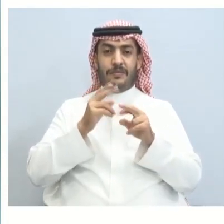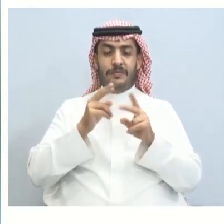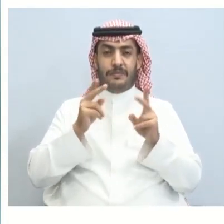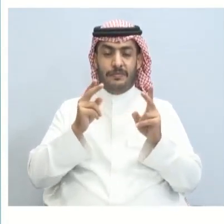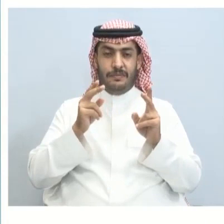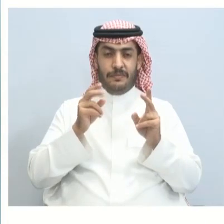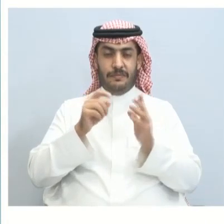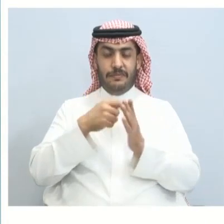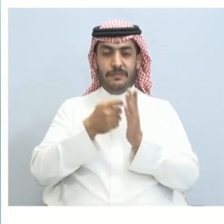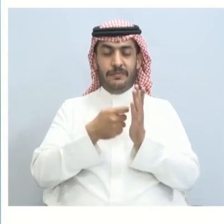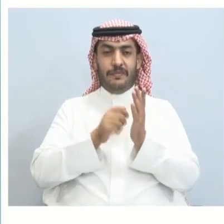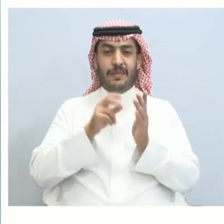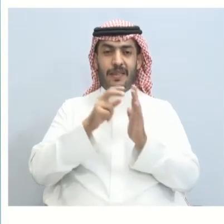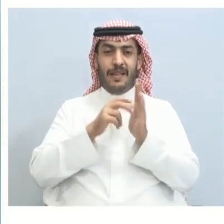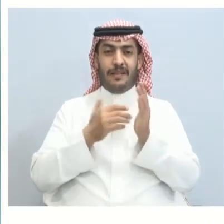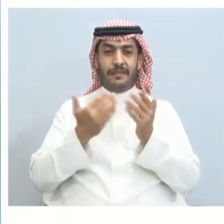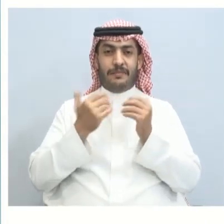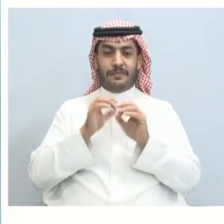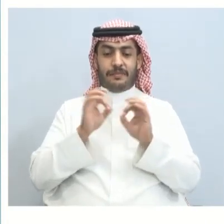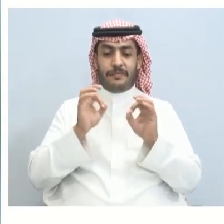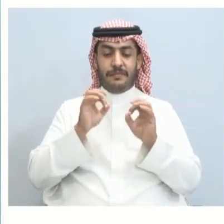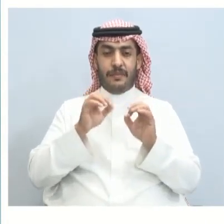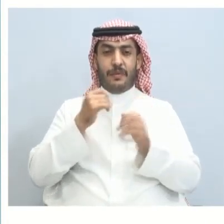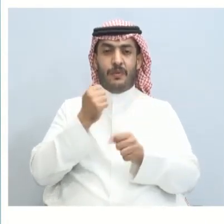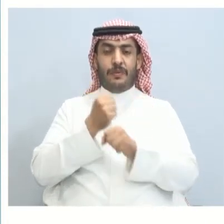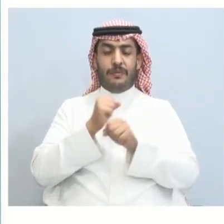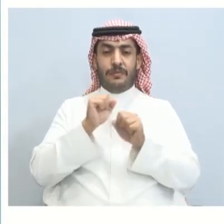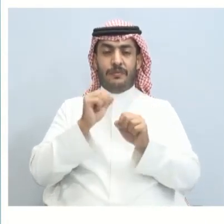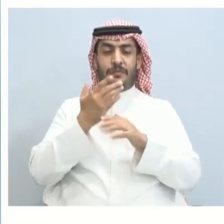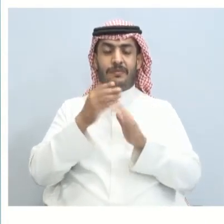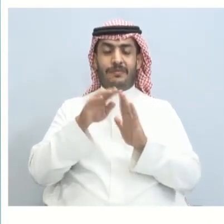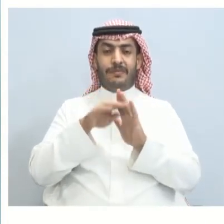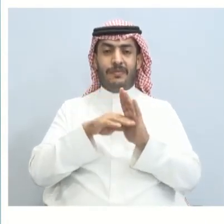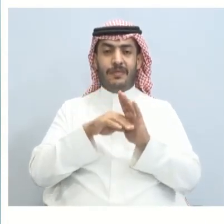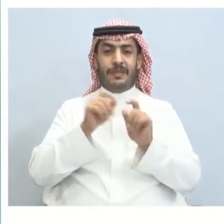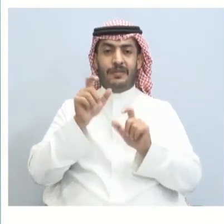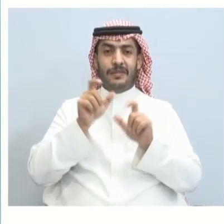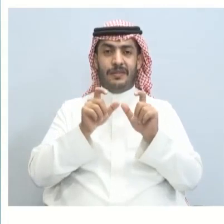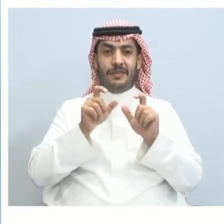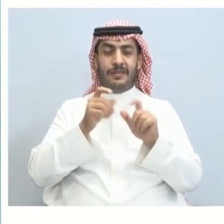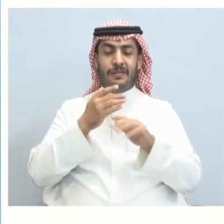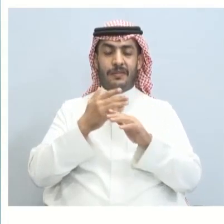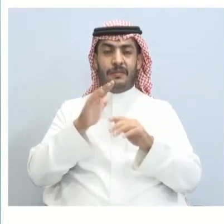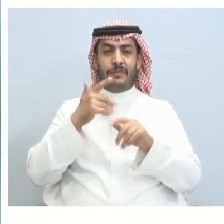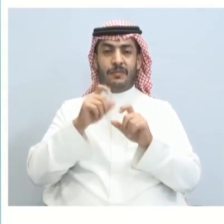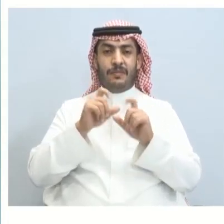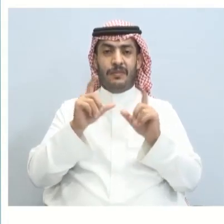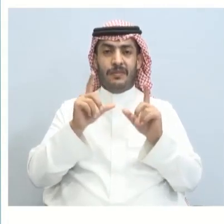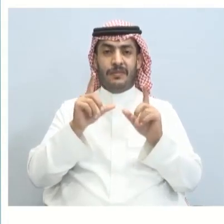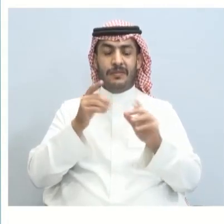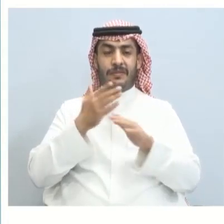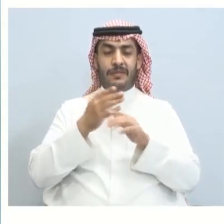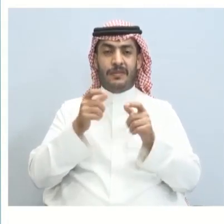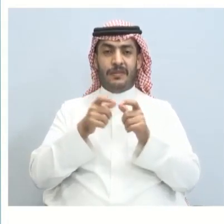او بكتابه او مراجعه تقارير اذا يكتب المهمه وما هي ومن هو الشخص وتكون واضحه لان